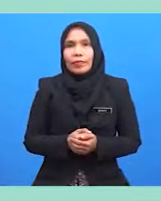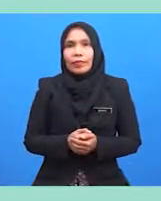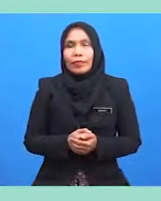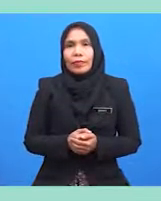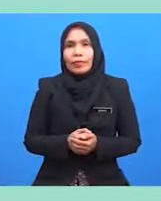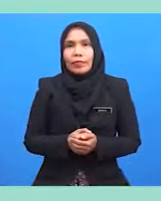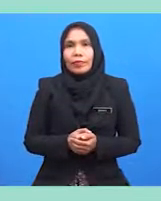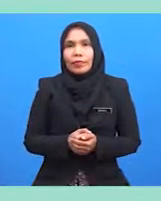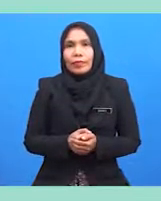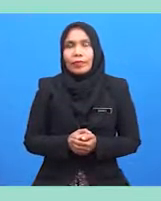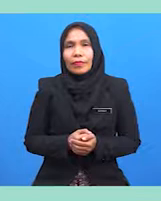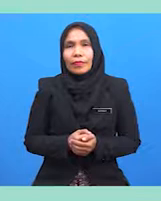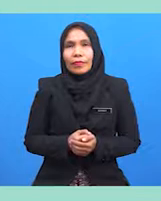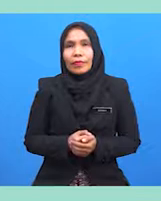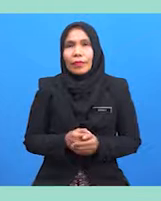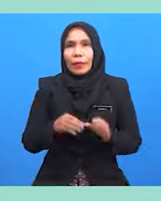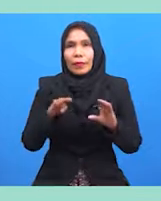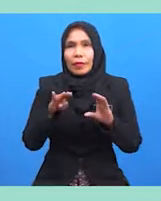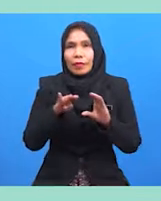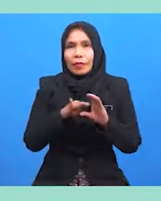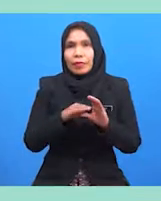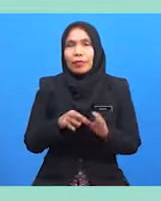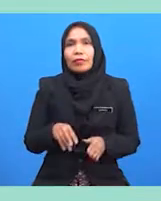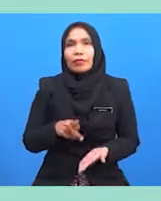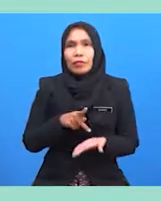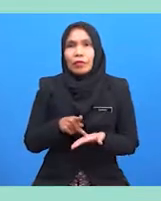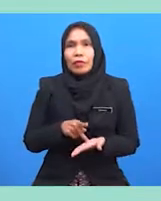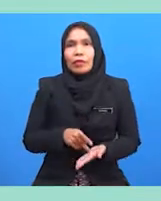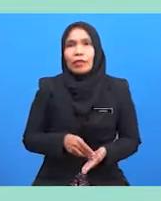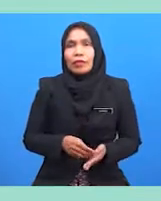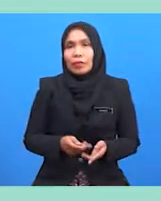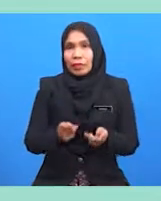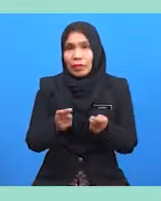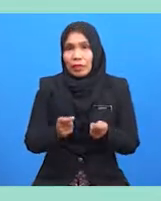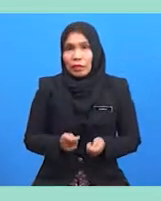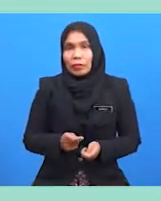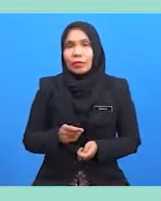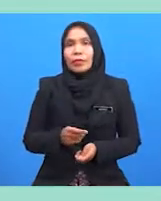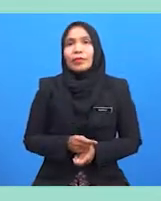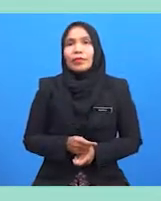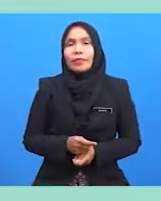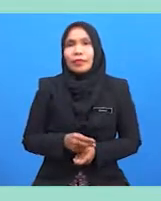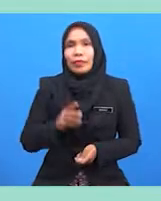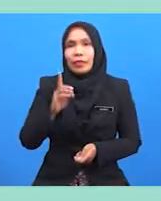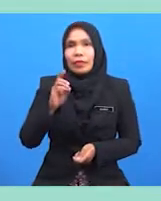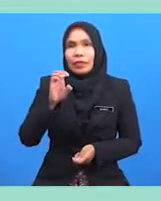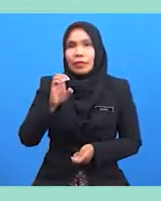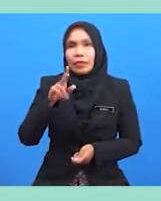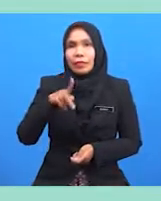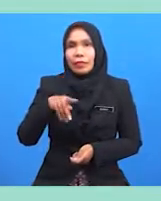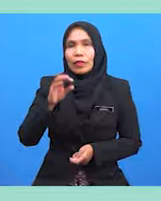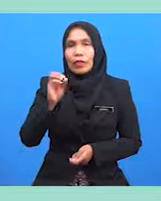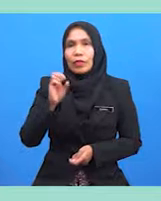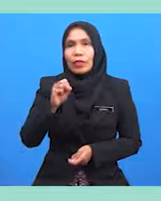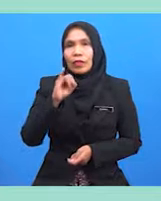kerajaan. Bank Pusat juga menerima deposit atau hasil cukai dan